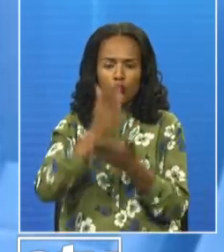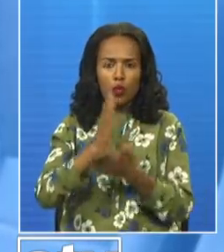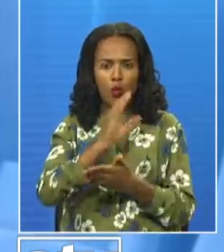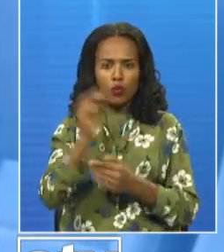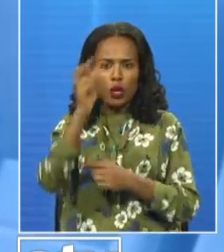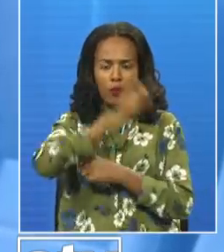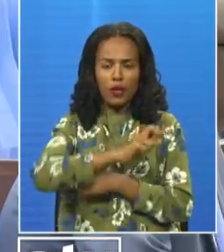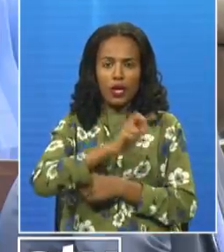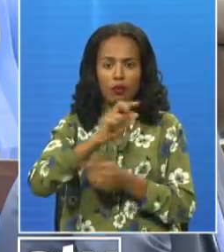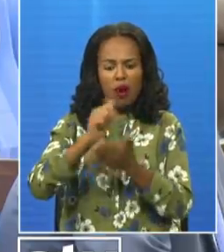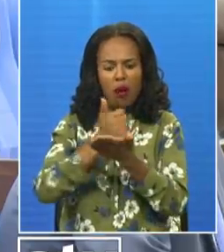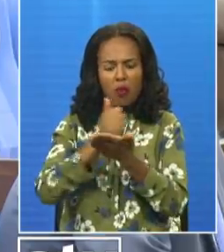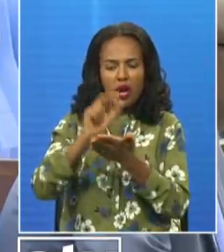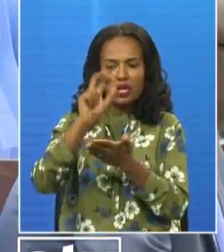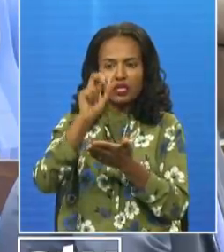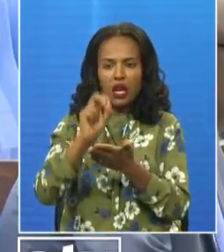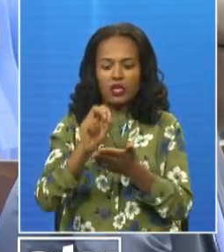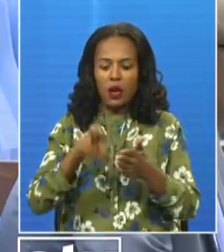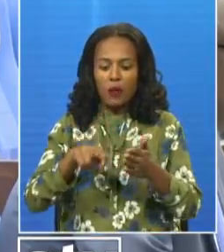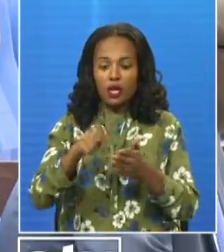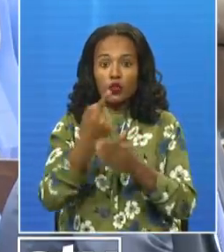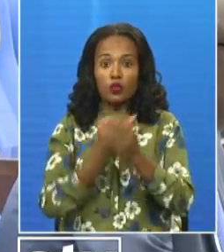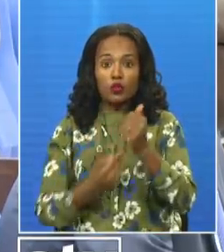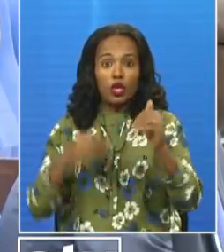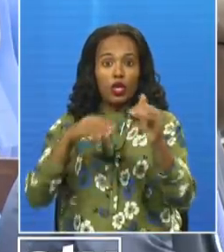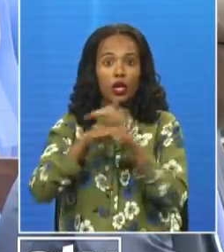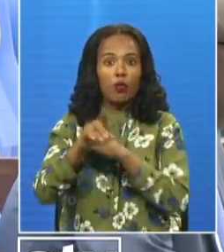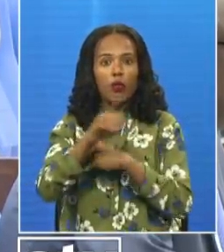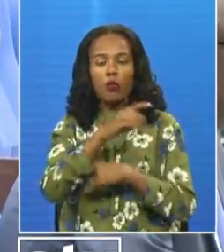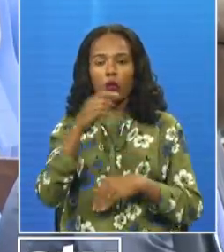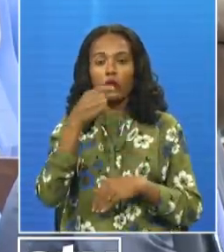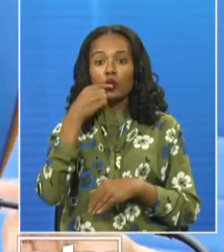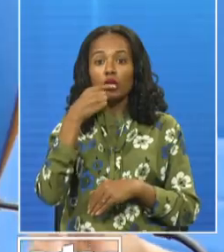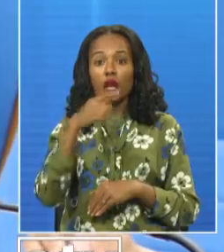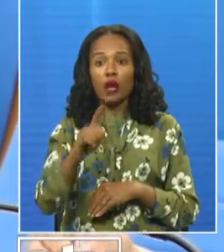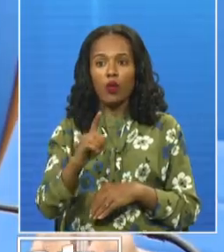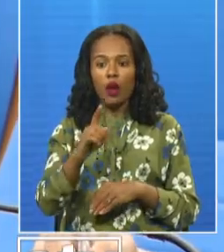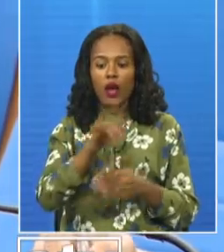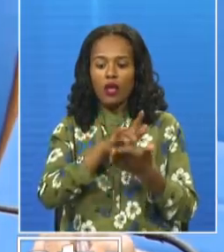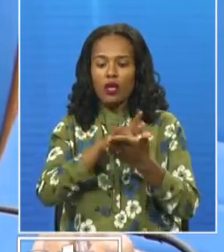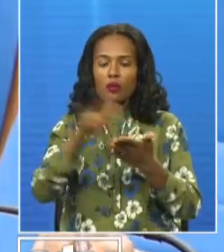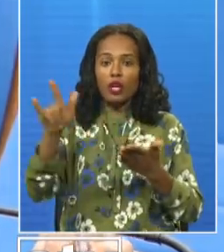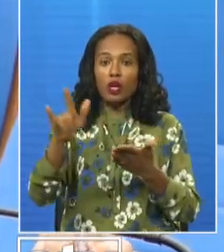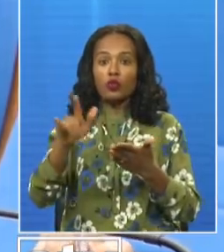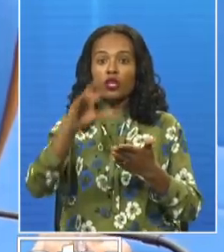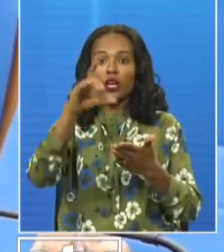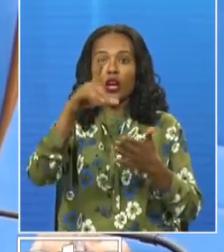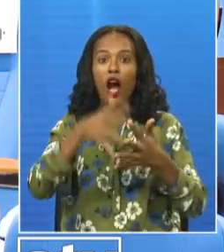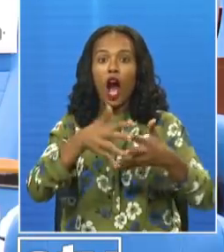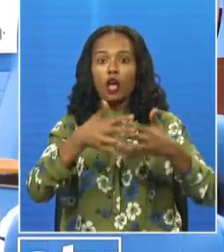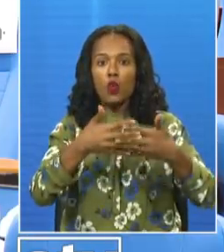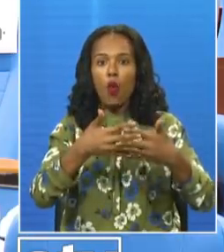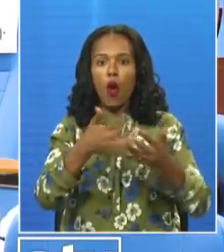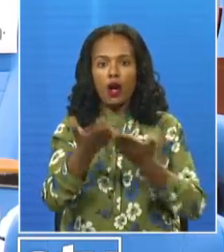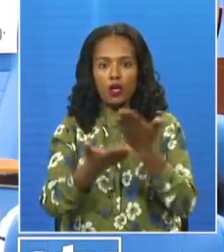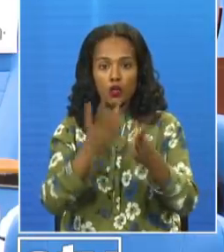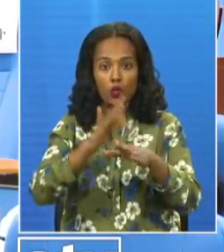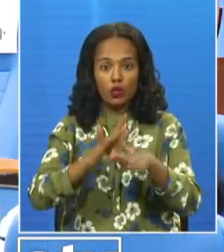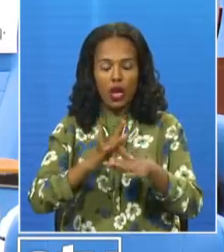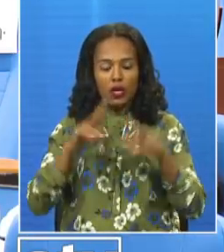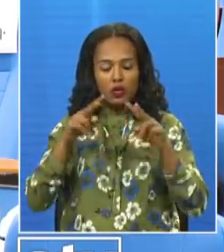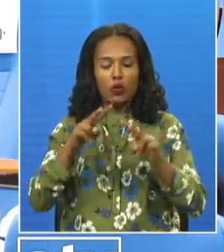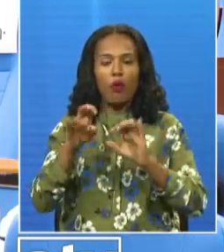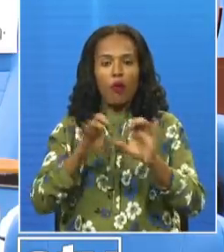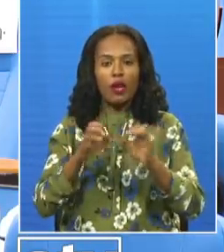በቀን በአማካኝ 30 መንገደኞች ብቻ እየገቡ መሆኑን ገልጸዋል። ይህን ተከትሎም አየር መንገዱ የካርጎ አገልግሎት ላይ ትኩረት በማድረግ